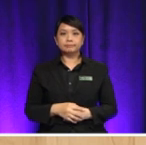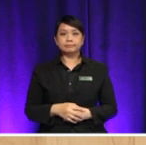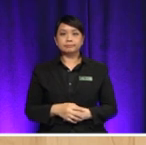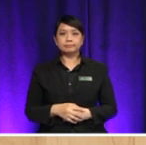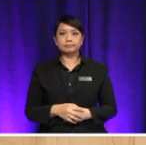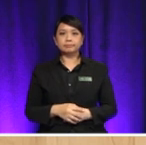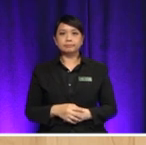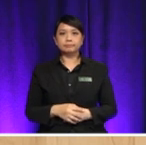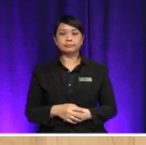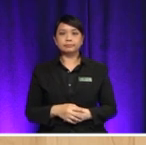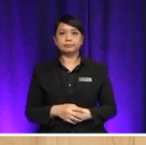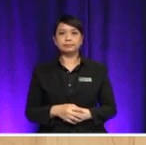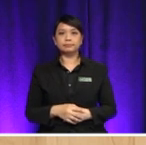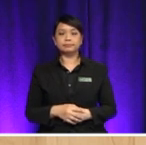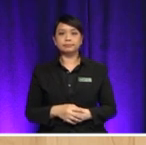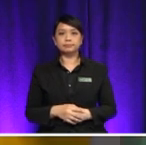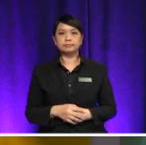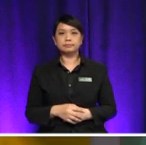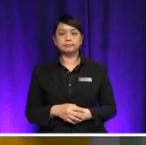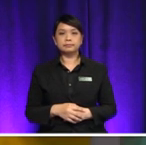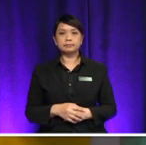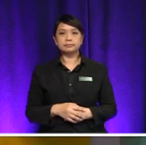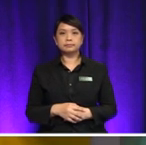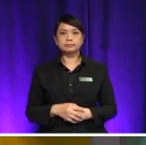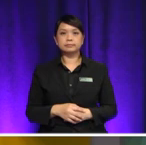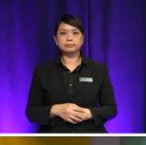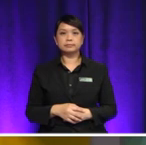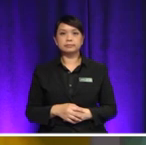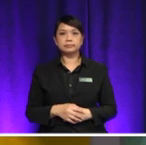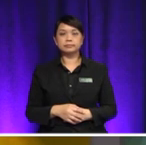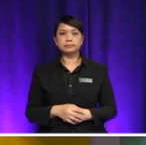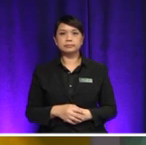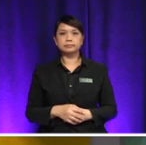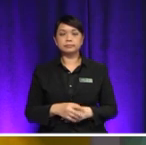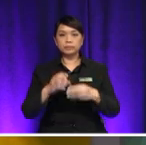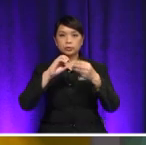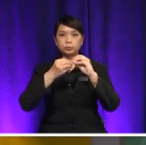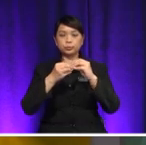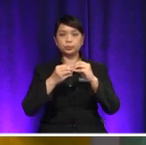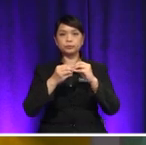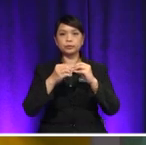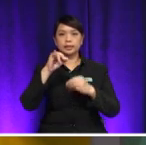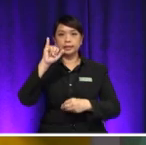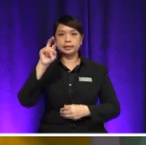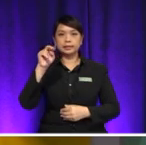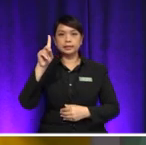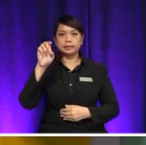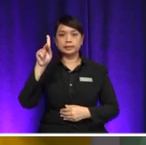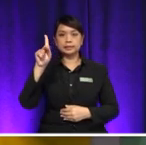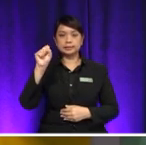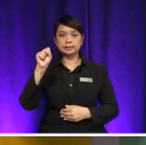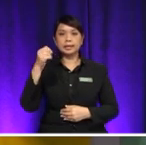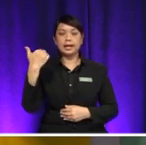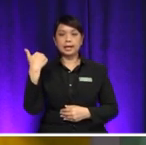baik oke secara jelasnya Apa itu nomor indeks adalah satu sukatan statistik